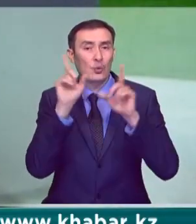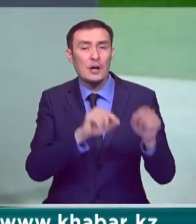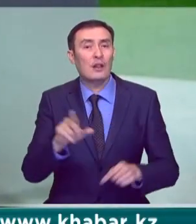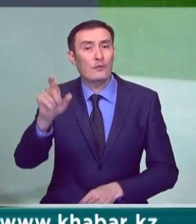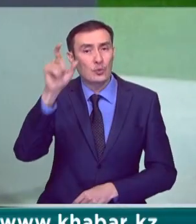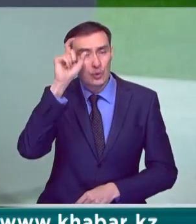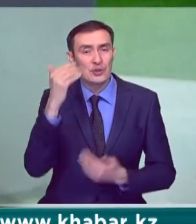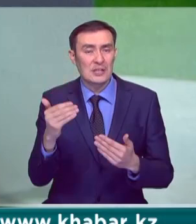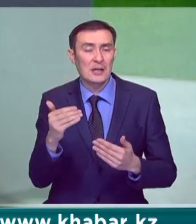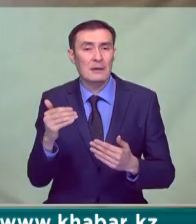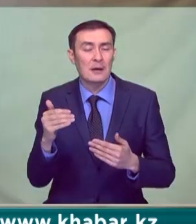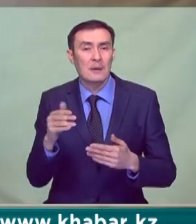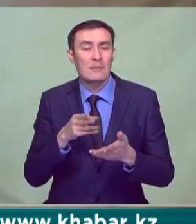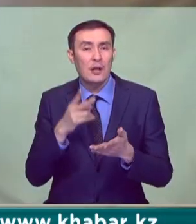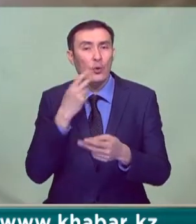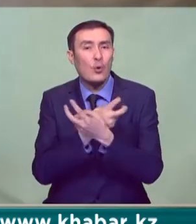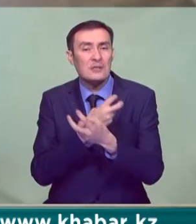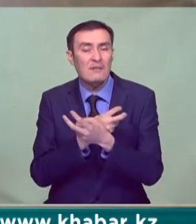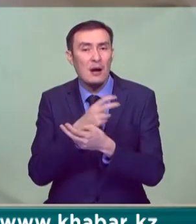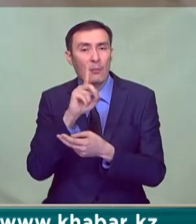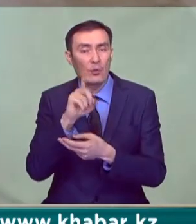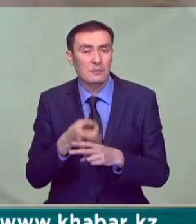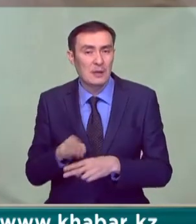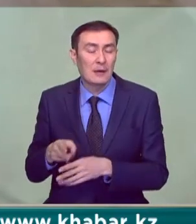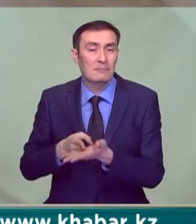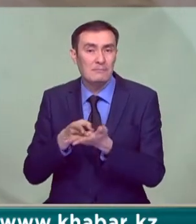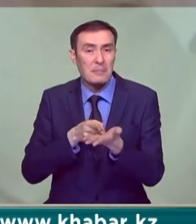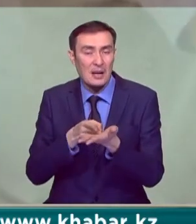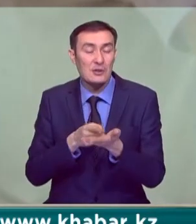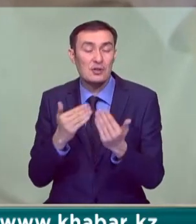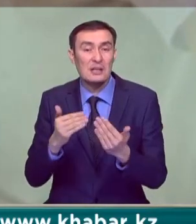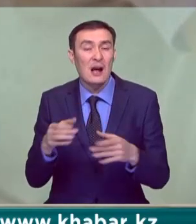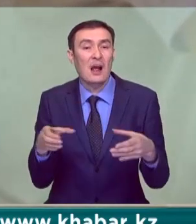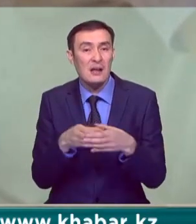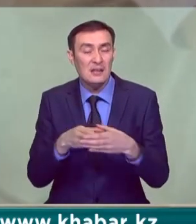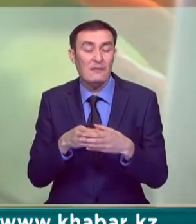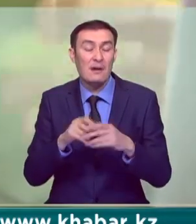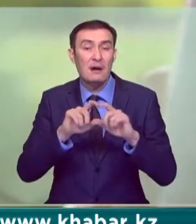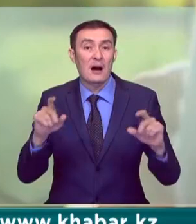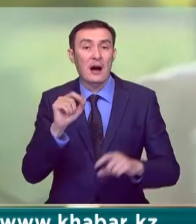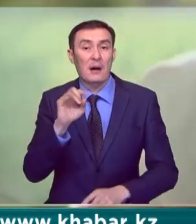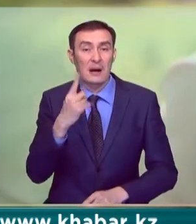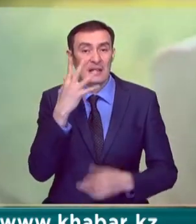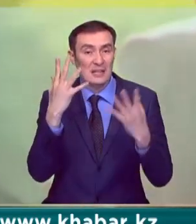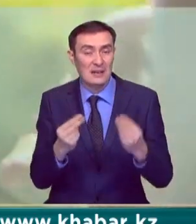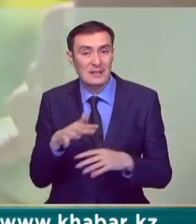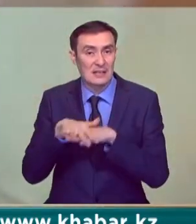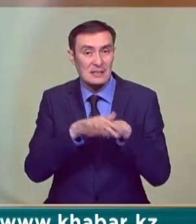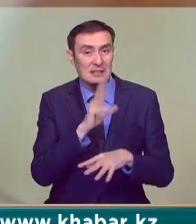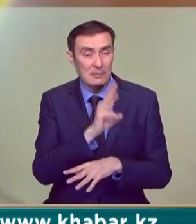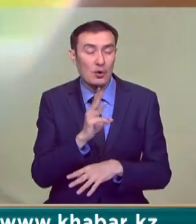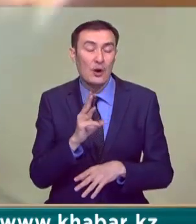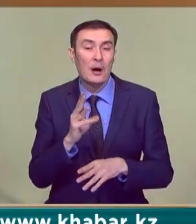в турцию где ей провели пересадку костного мозга коллектив агентство хабар перечислил однодневный заработок но борьба за жизнь